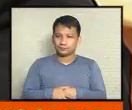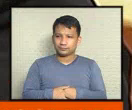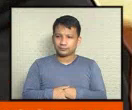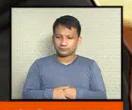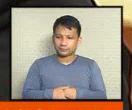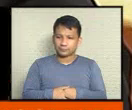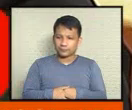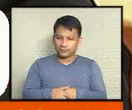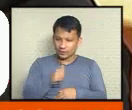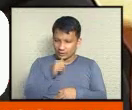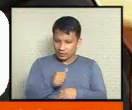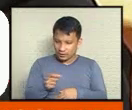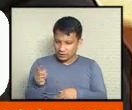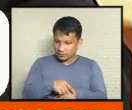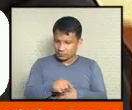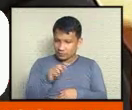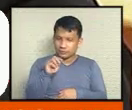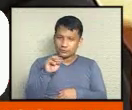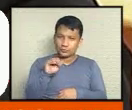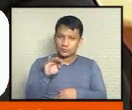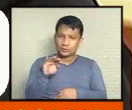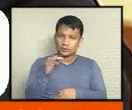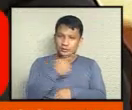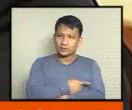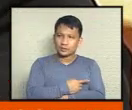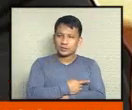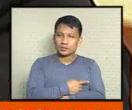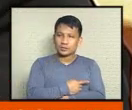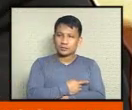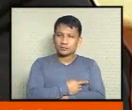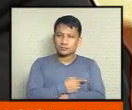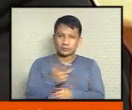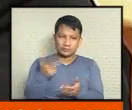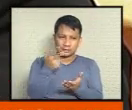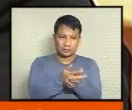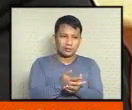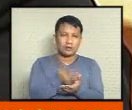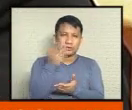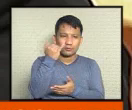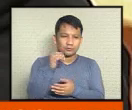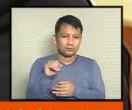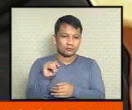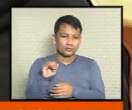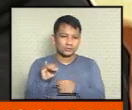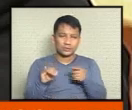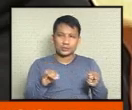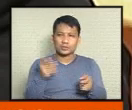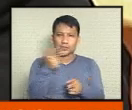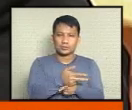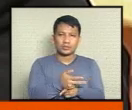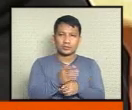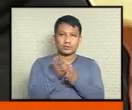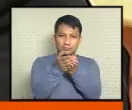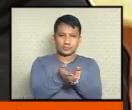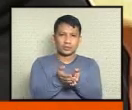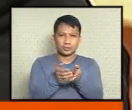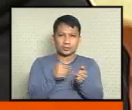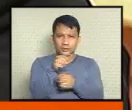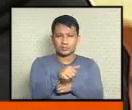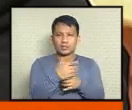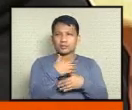Ayaw namin kargamento, 14 days sa ano eh, nakaparada dyan sa ano. Kasi lahat ng 14 days na nakaparada yung barko dyan sa labas na